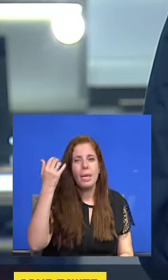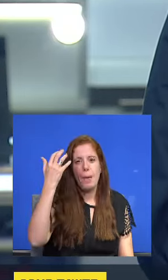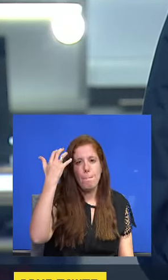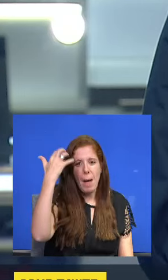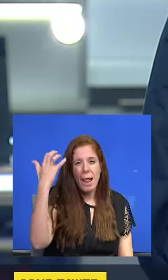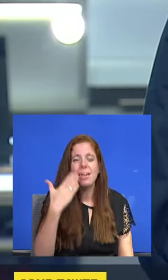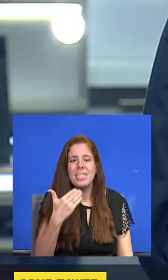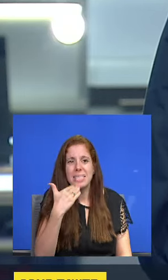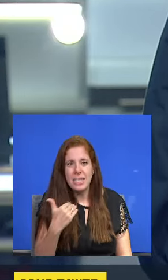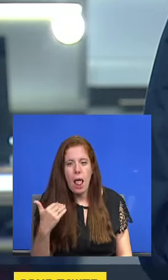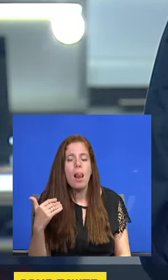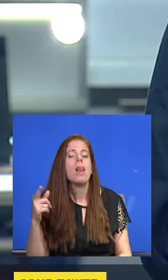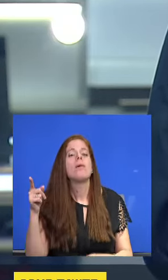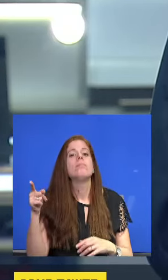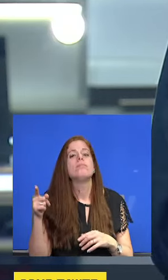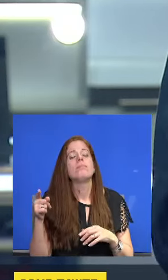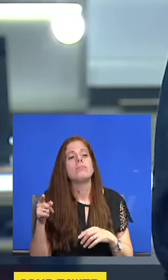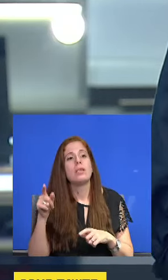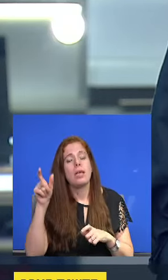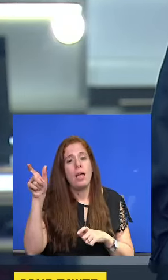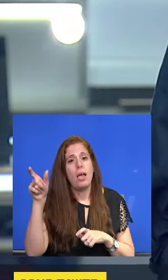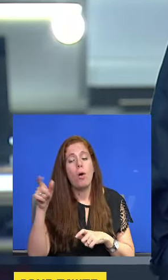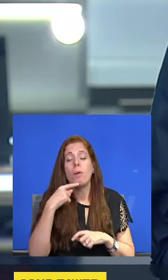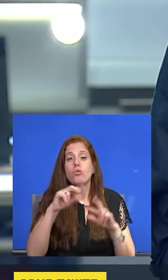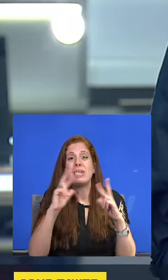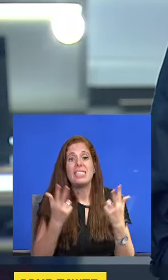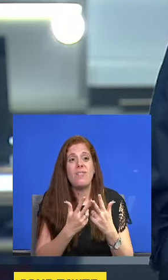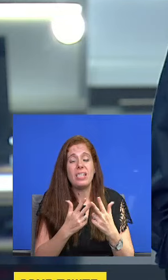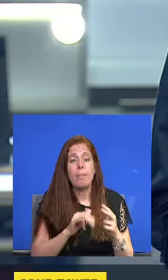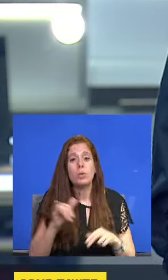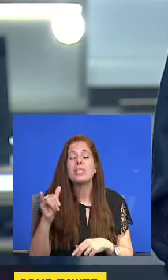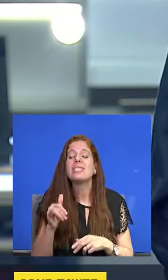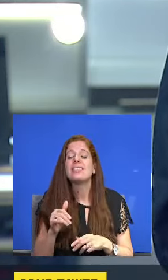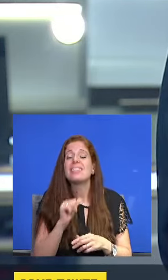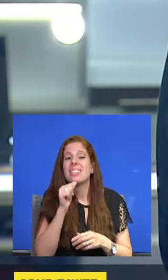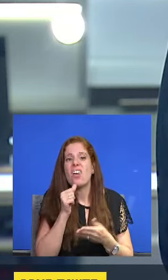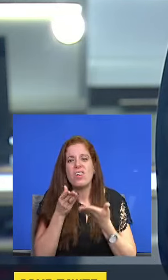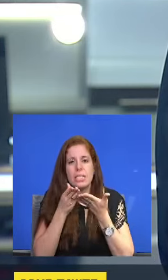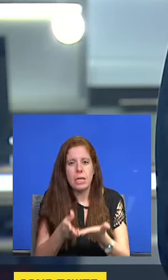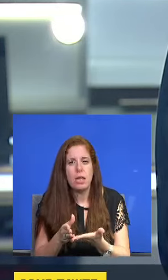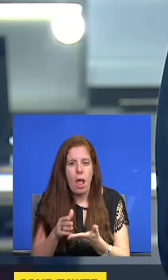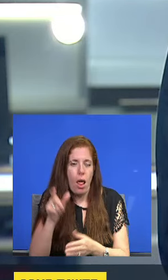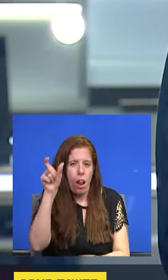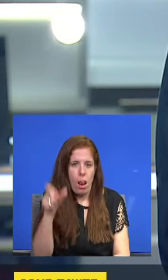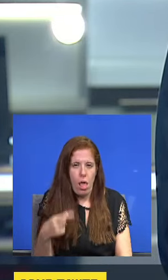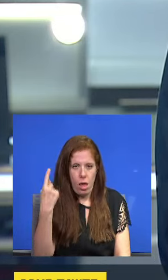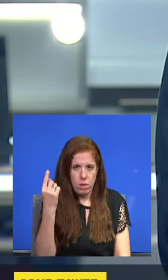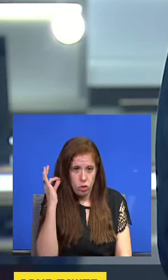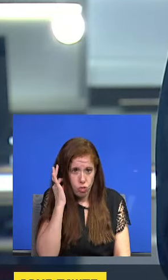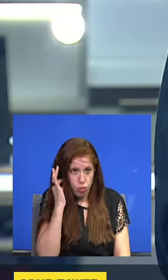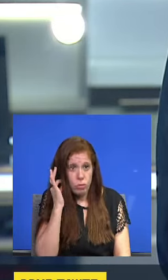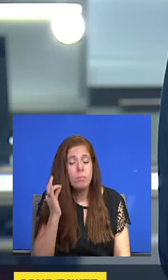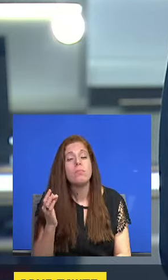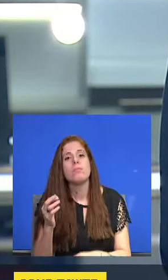גלגלים שהורדה מהטיסה הזאת טוענת שצוות המטוס סירב לסייע לה במצבה, השפיל אותה ואף הזמין משטרה שעיכבה אותה.